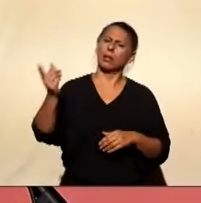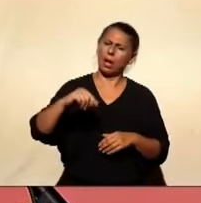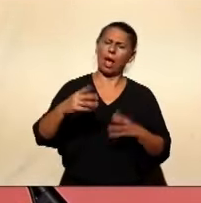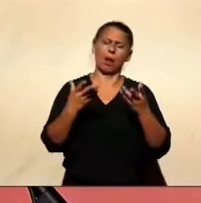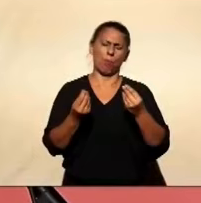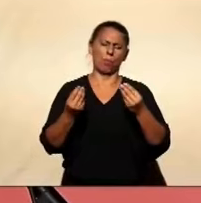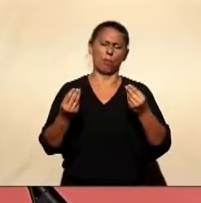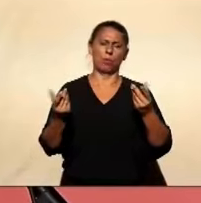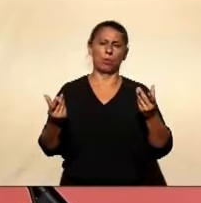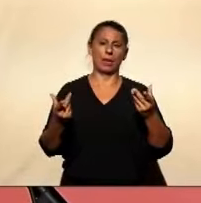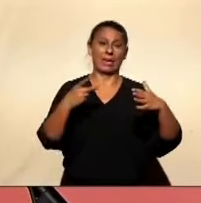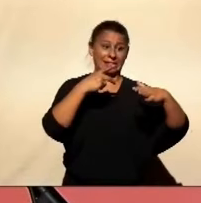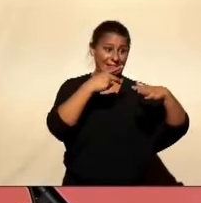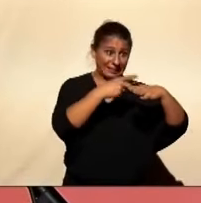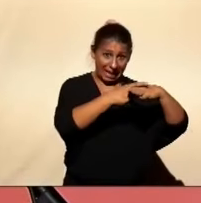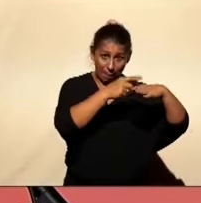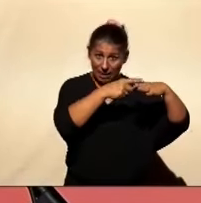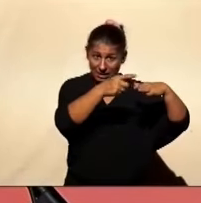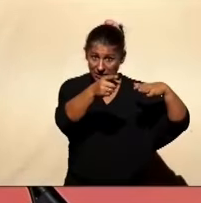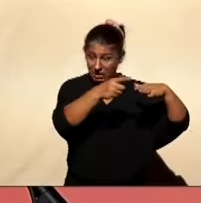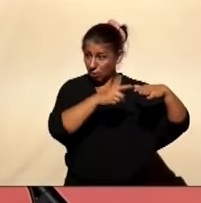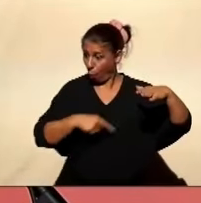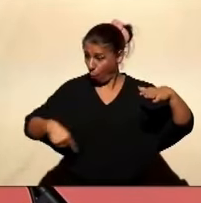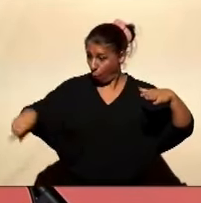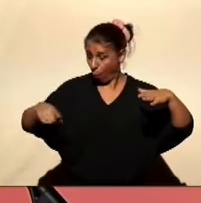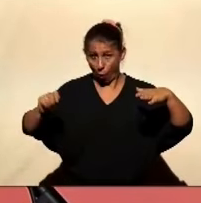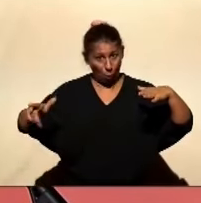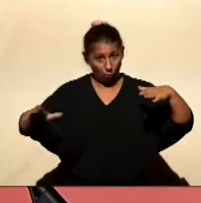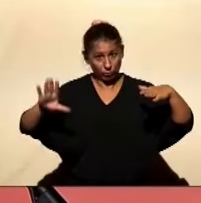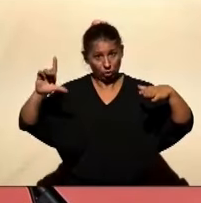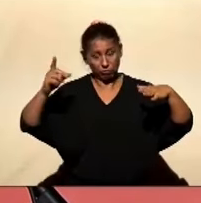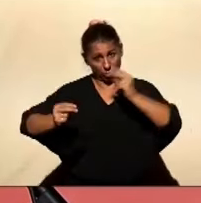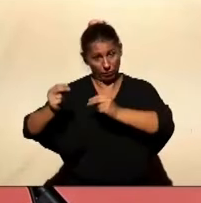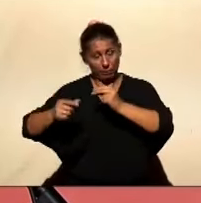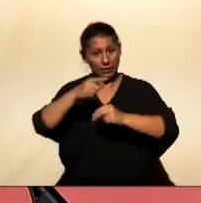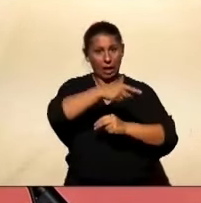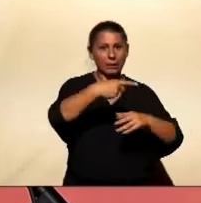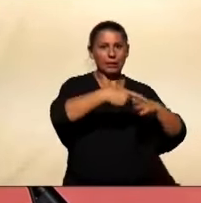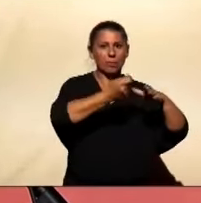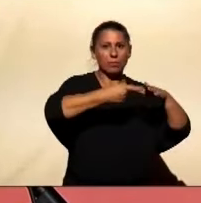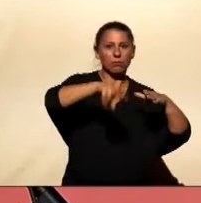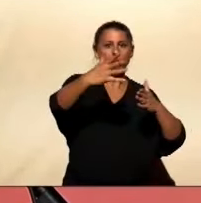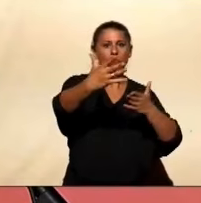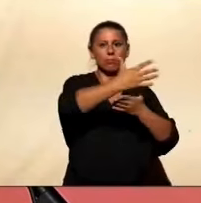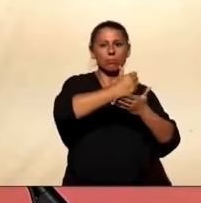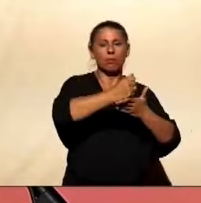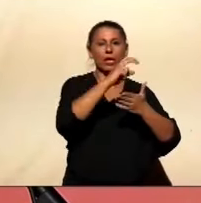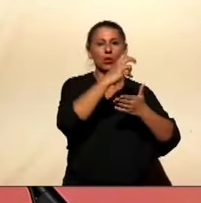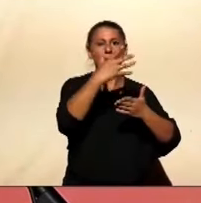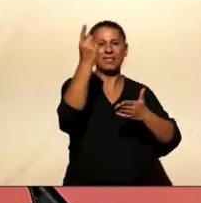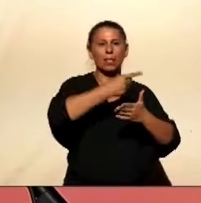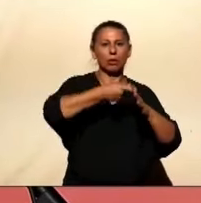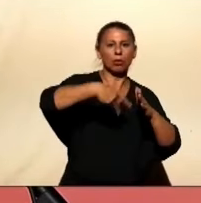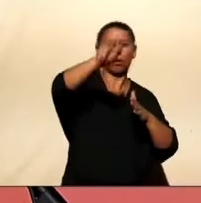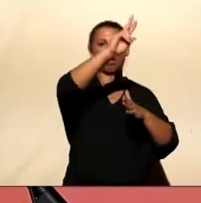πάμπολα, οι τράπεζες να σημειώνουν κέρδη αυξημένα πάνω από 25%,